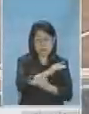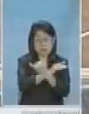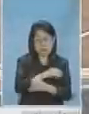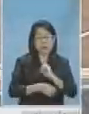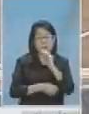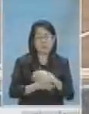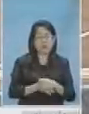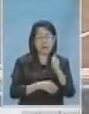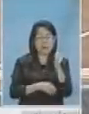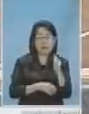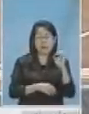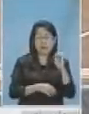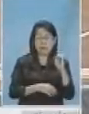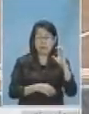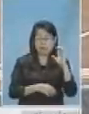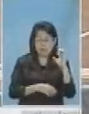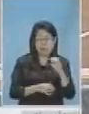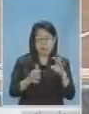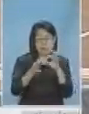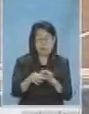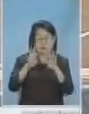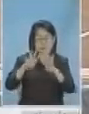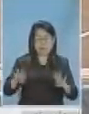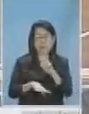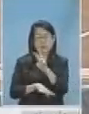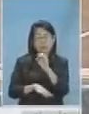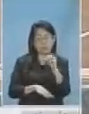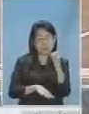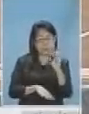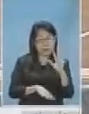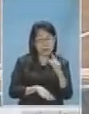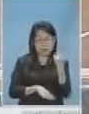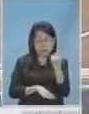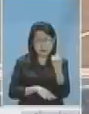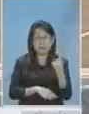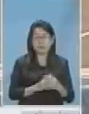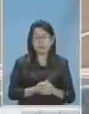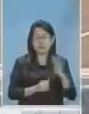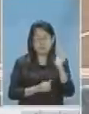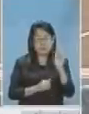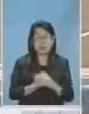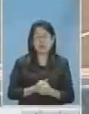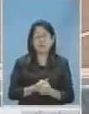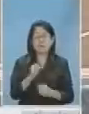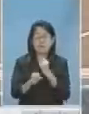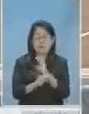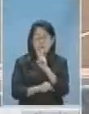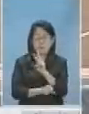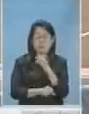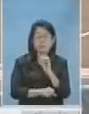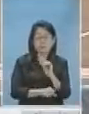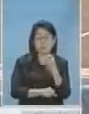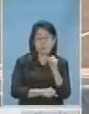าเซียนคอมมูนิตี้2015มันไม่ใช่เรื่อง AEC อย่างเดียวนะครับอาเซียน2015มันมี3เรื่